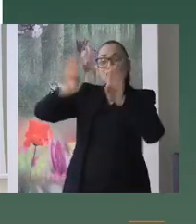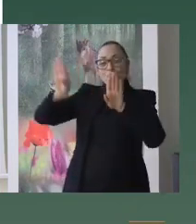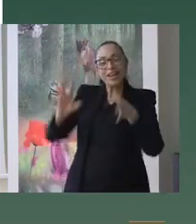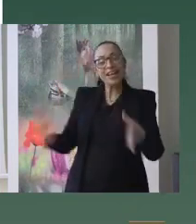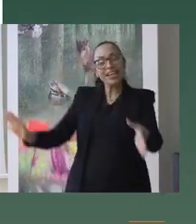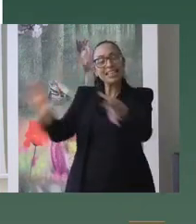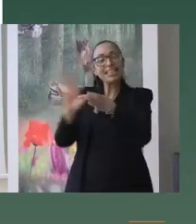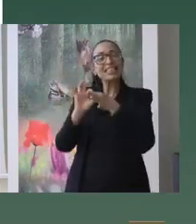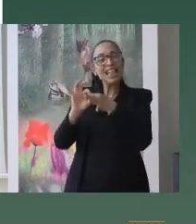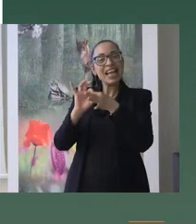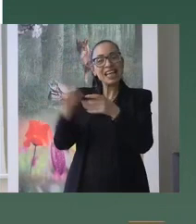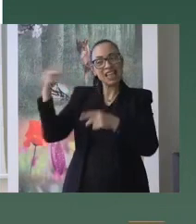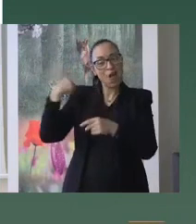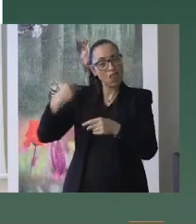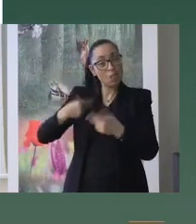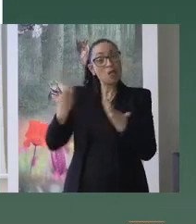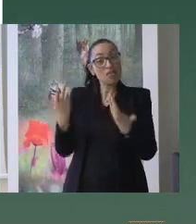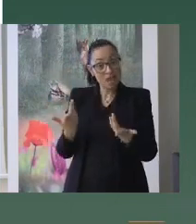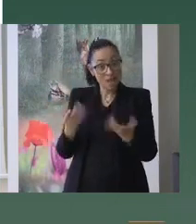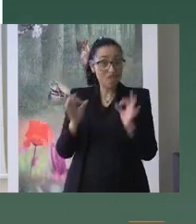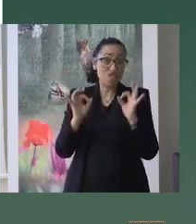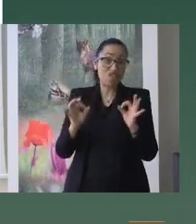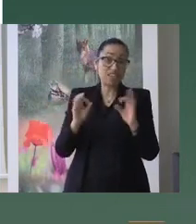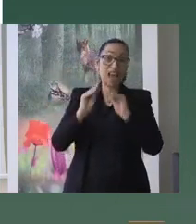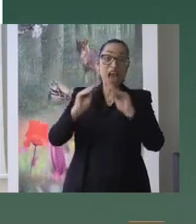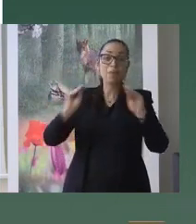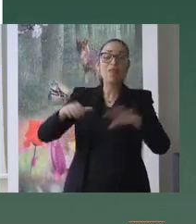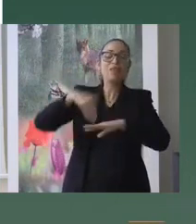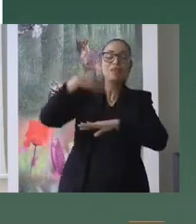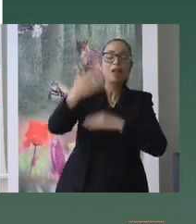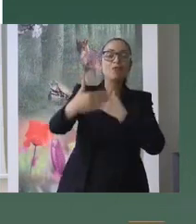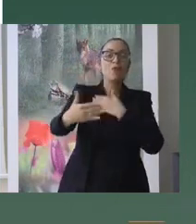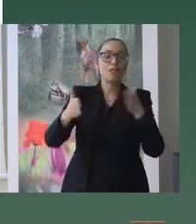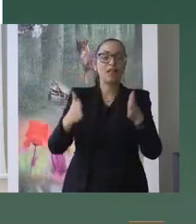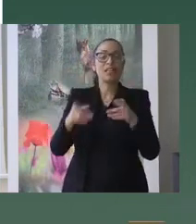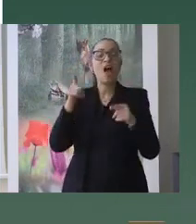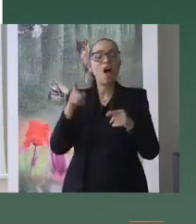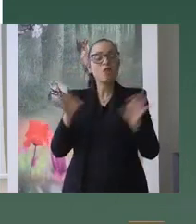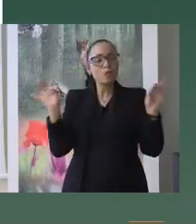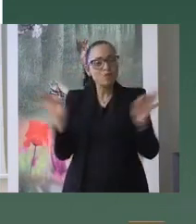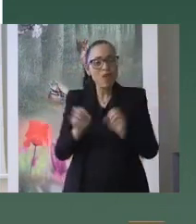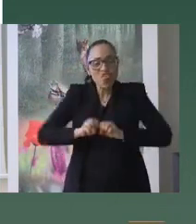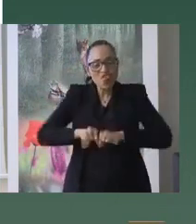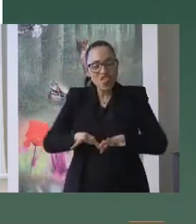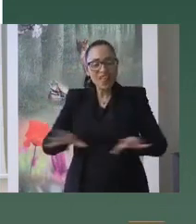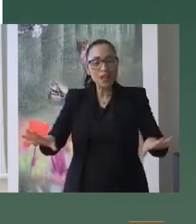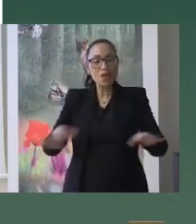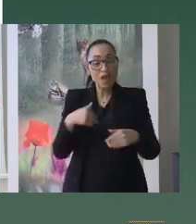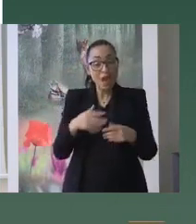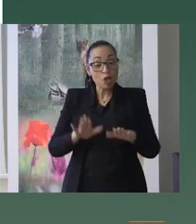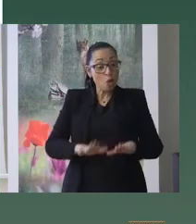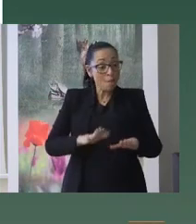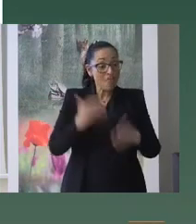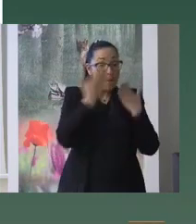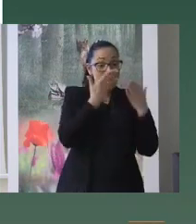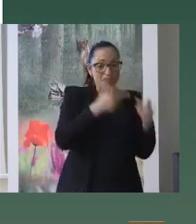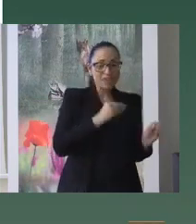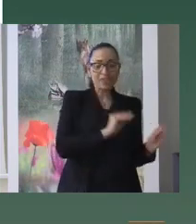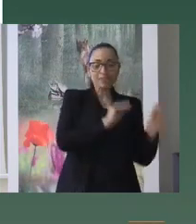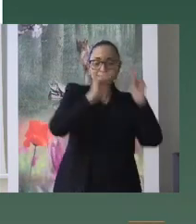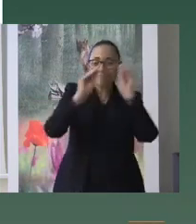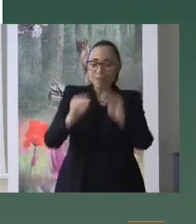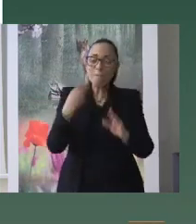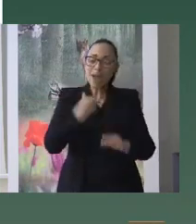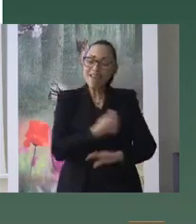και η εκπαίδευση έξω από την τάξη, που είναι βασικό στοιχείο της στρατηγικής του δικτύου. Βγάζουμε το παιδί, το ξαναφέρνουμε στη